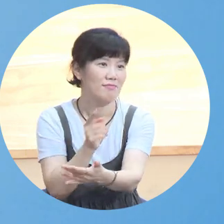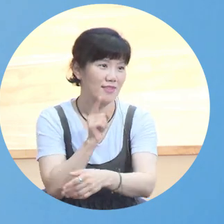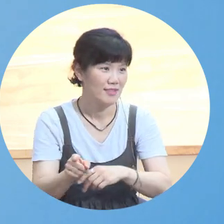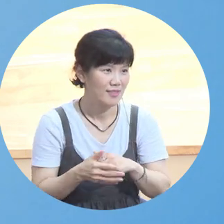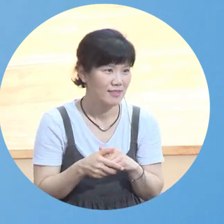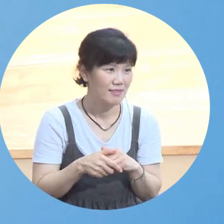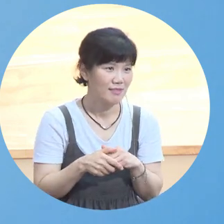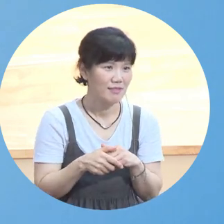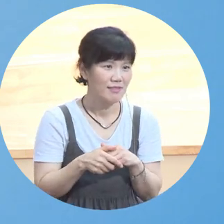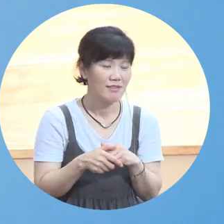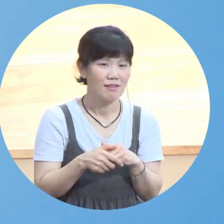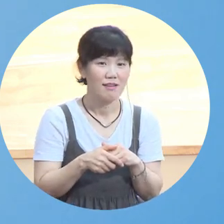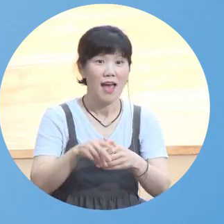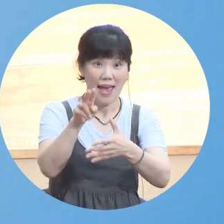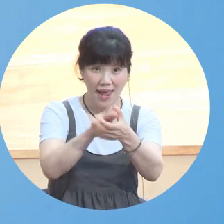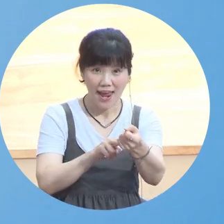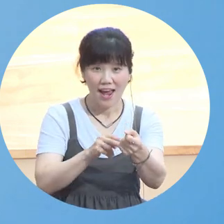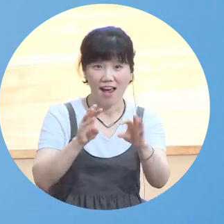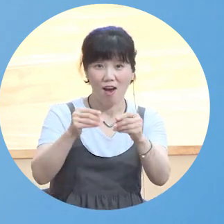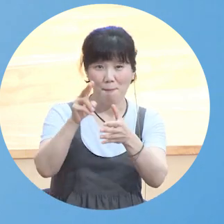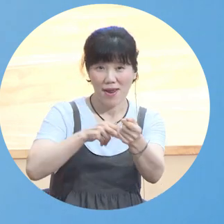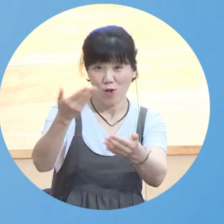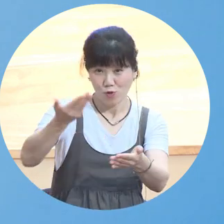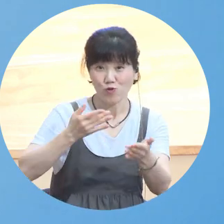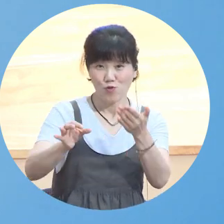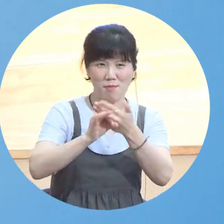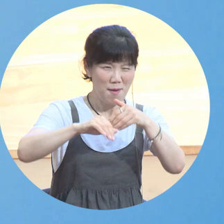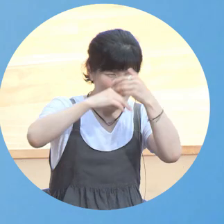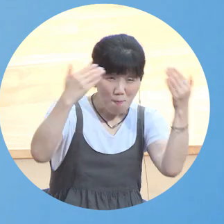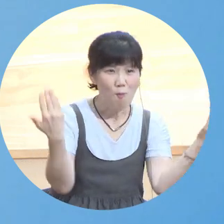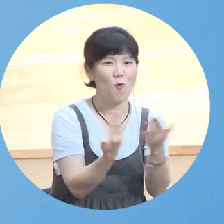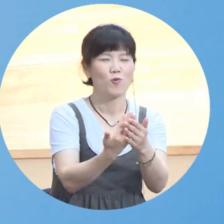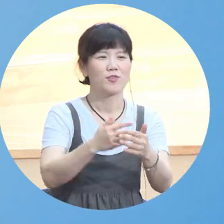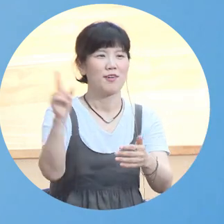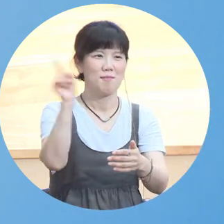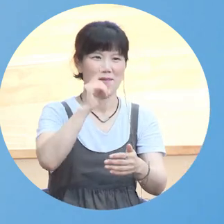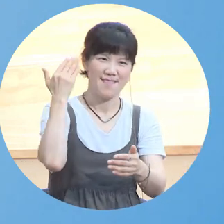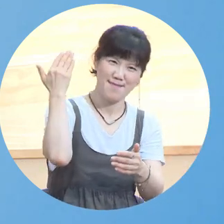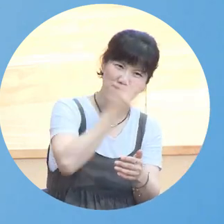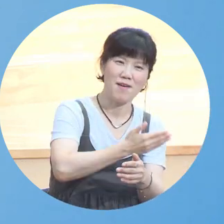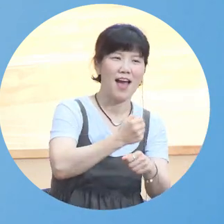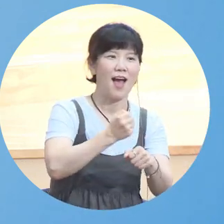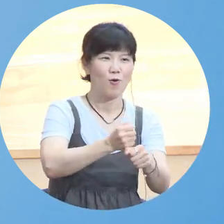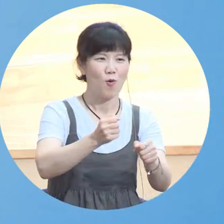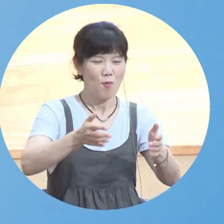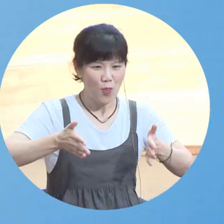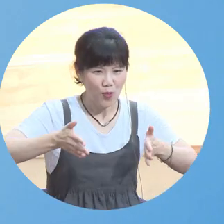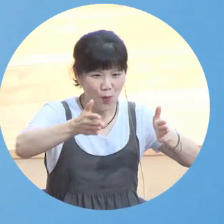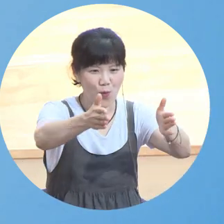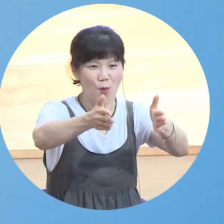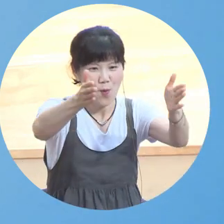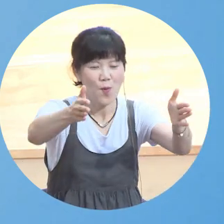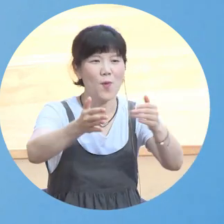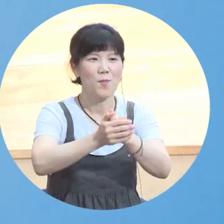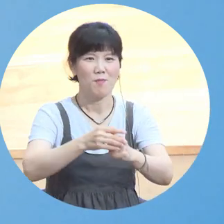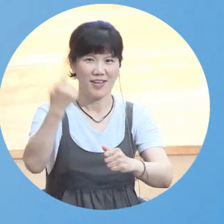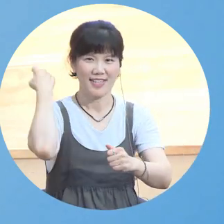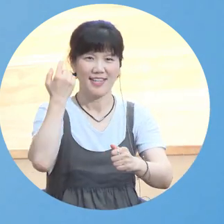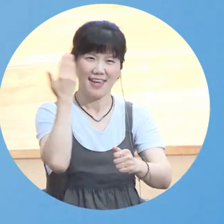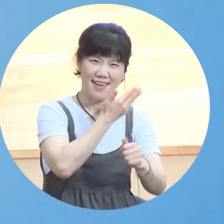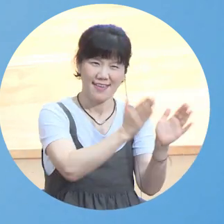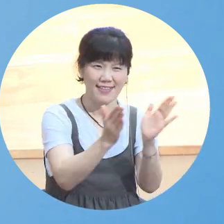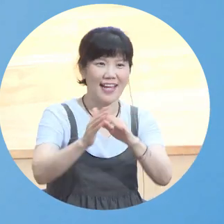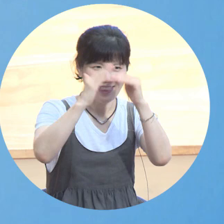강만 하시면 모든 것들을 처리하고 도로 보장과 뒤 처리까지 말끔하게 해결 해드리겠습니다